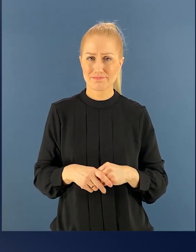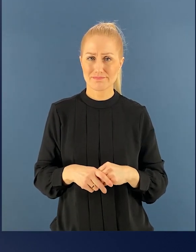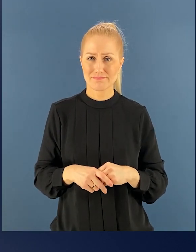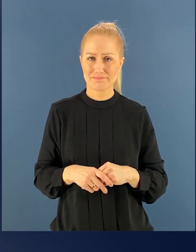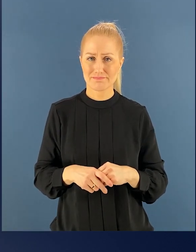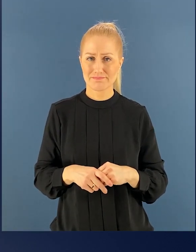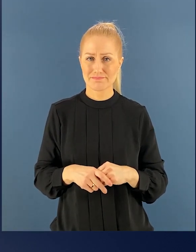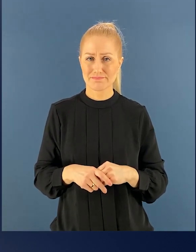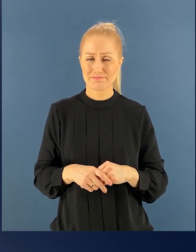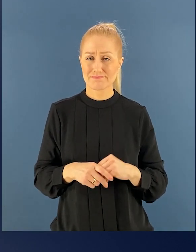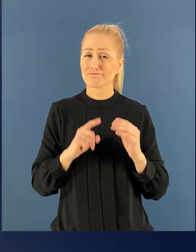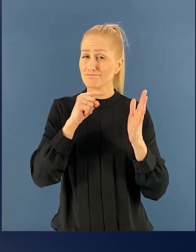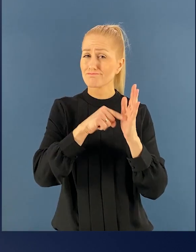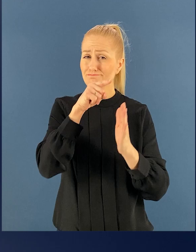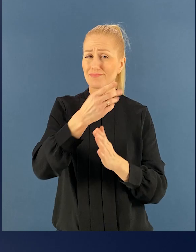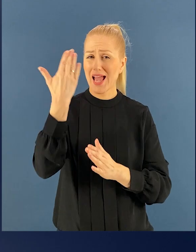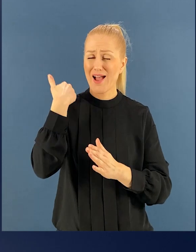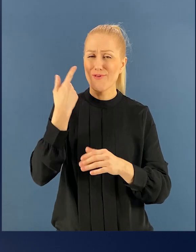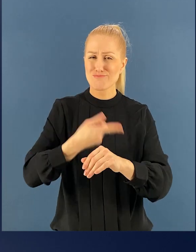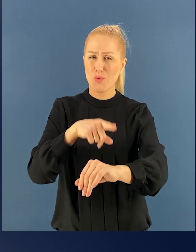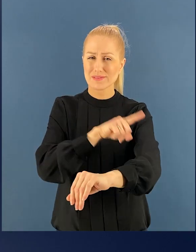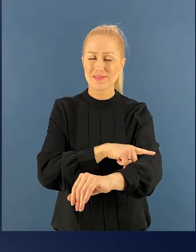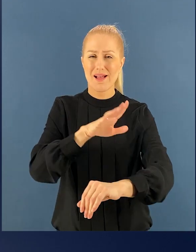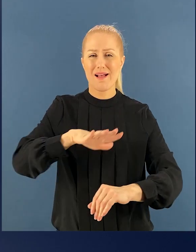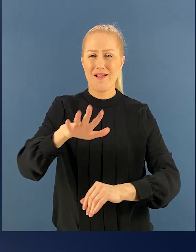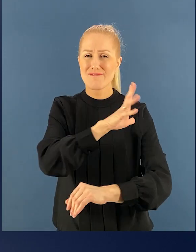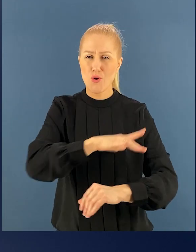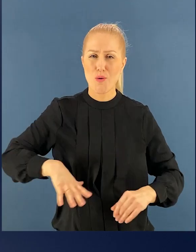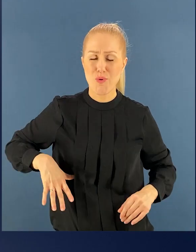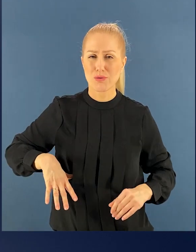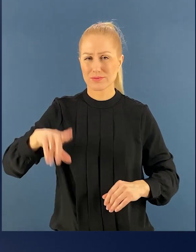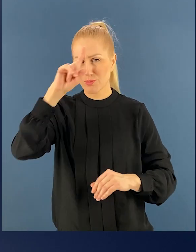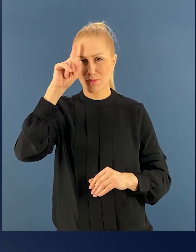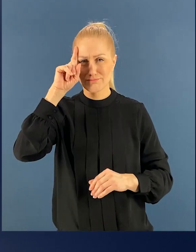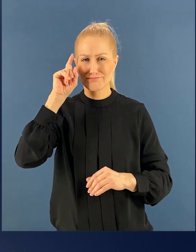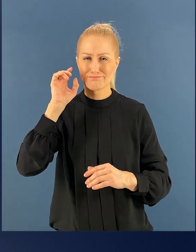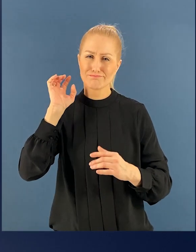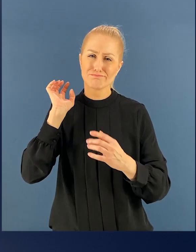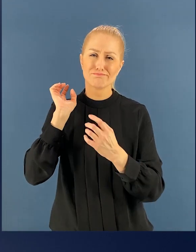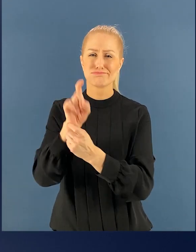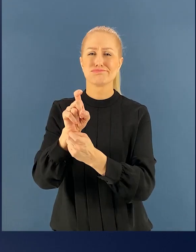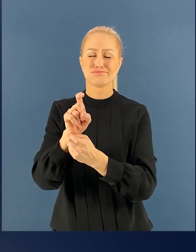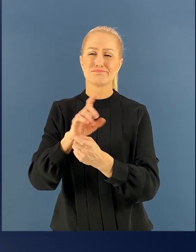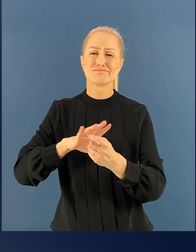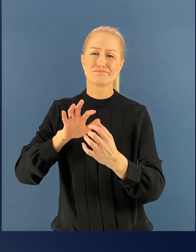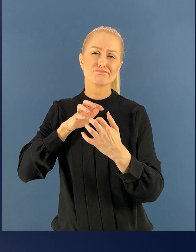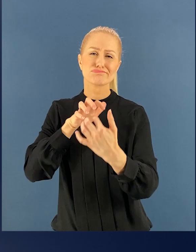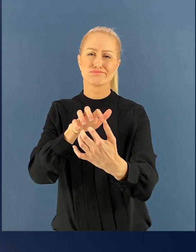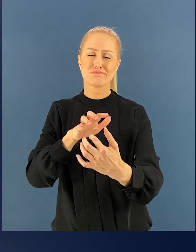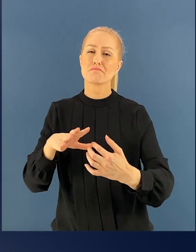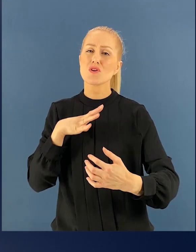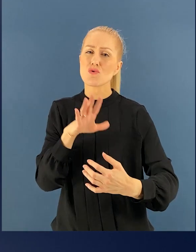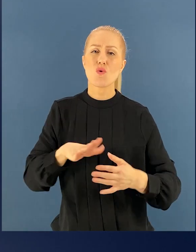poznaniacy, mieszkańcy Wielkopolski zbrojnie starli się na ulicach Poznania z komunistycznym